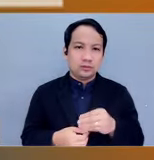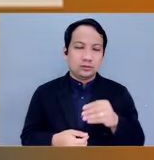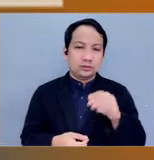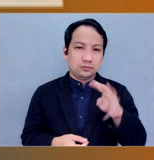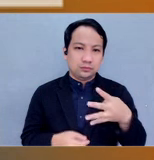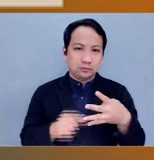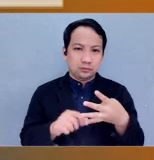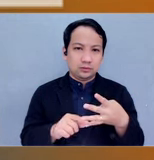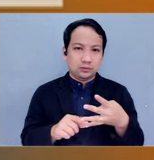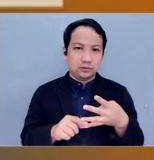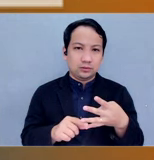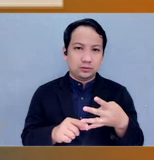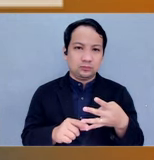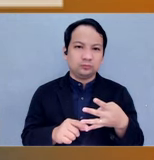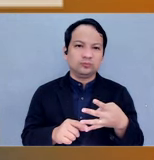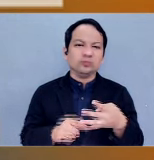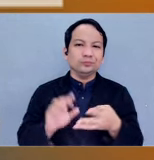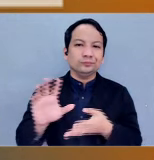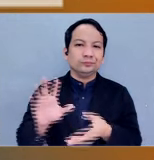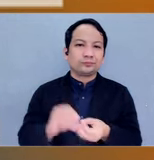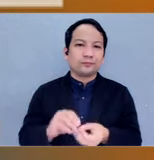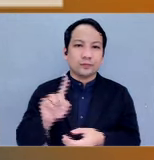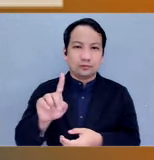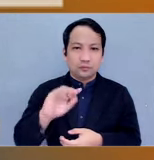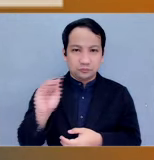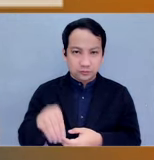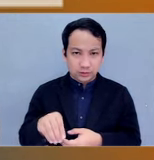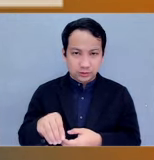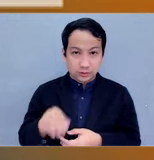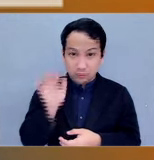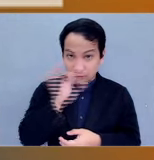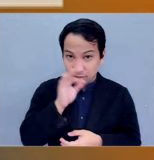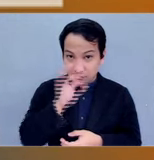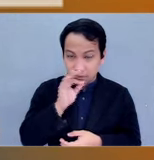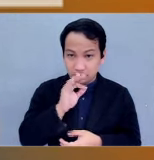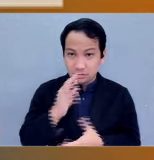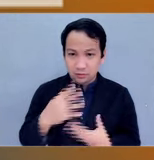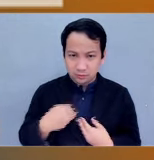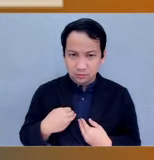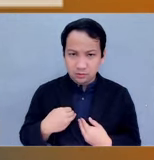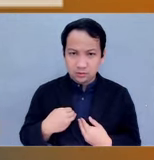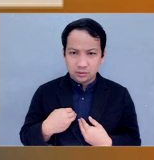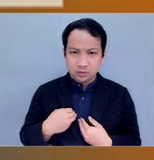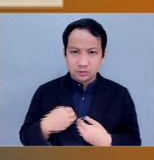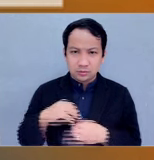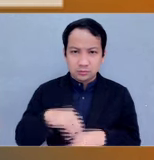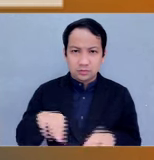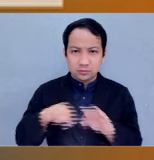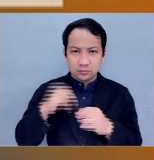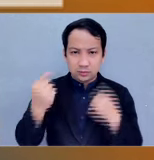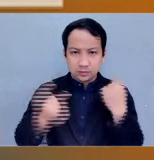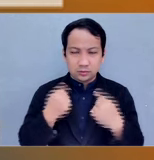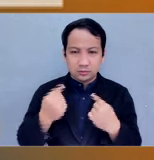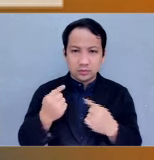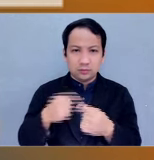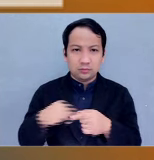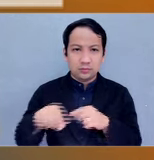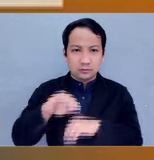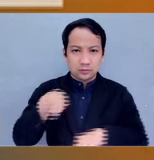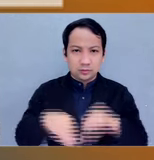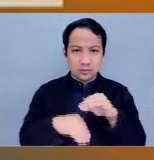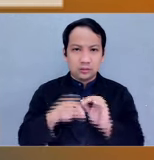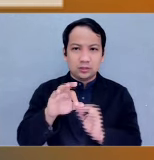tugon ng masa survey, 1% lang ng mga Pilipino ang nagsabing urgent national concern ang pagpapalit sa